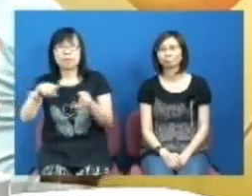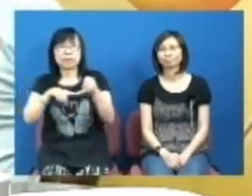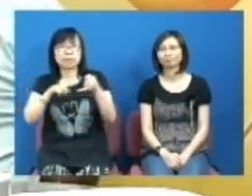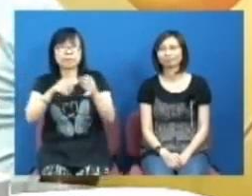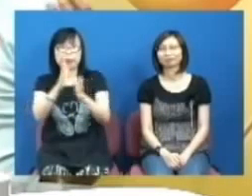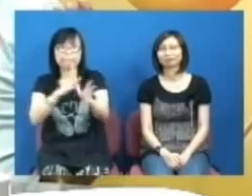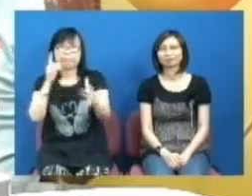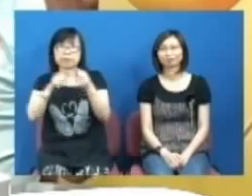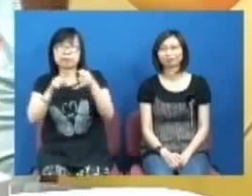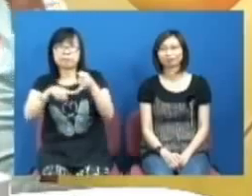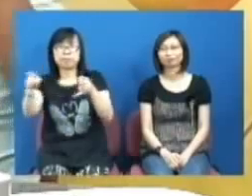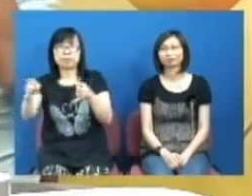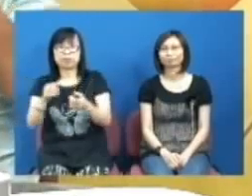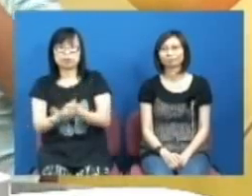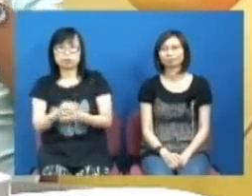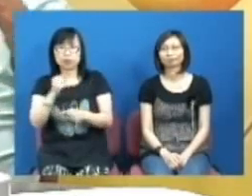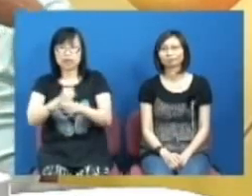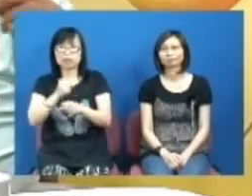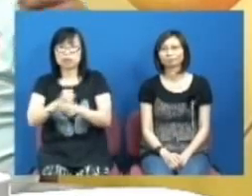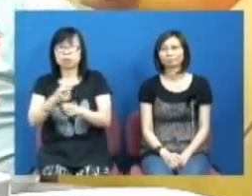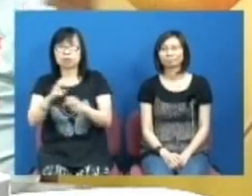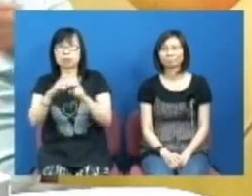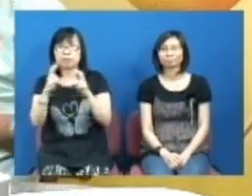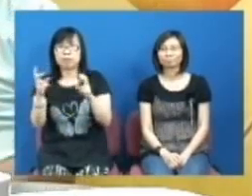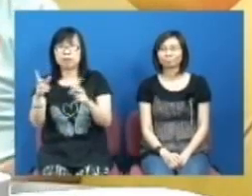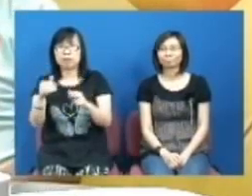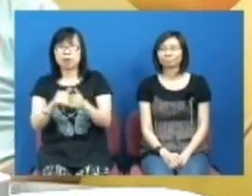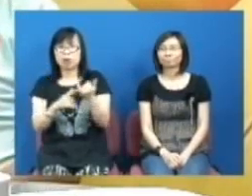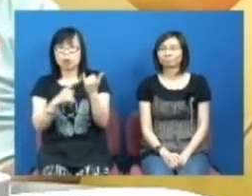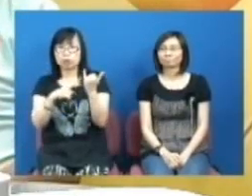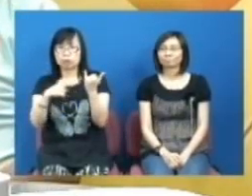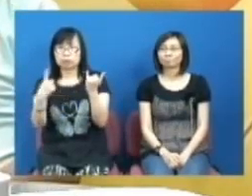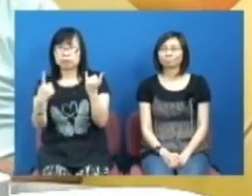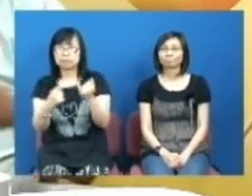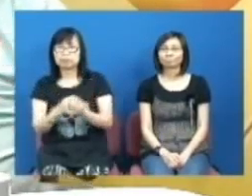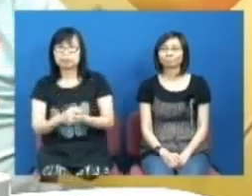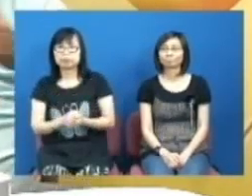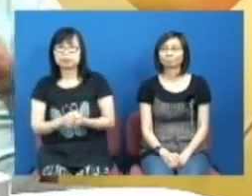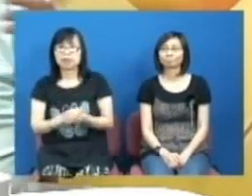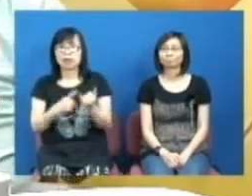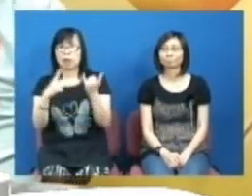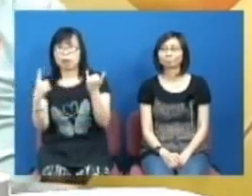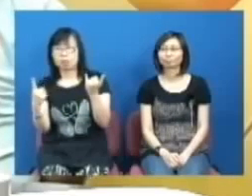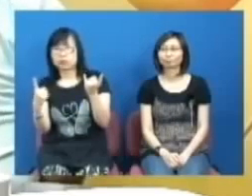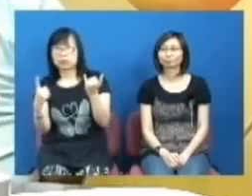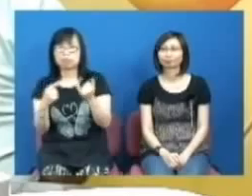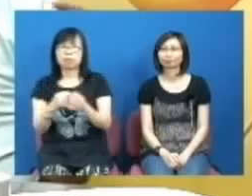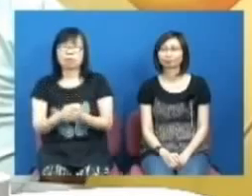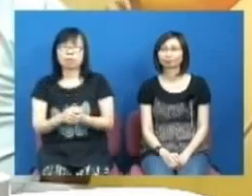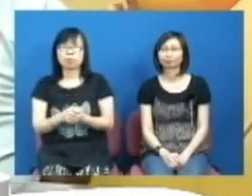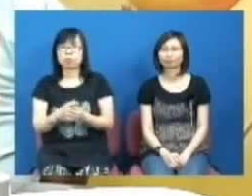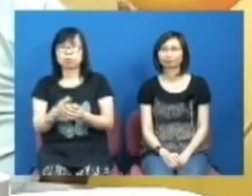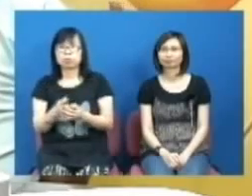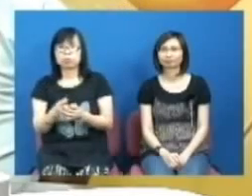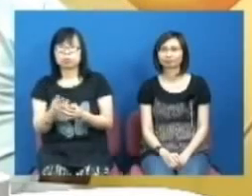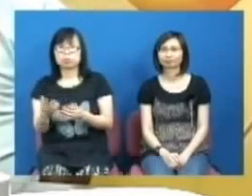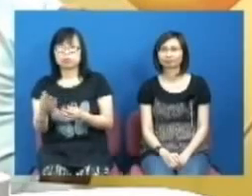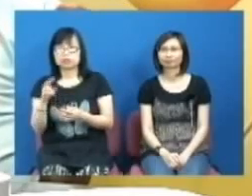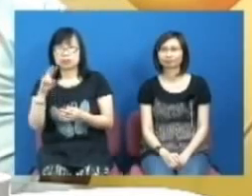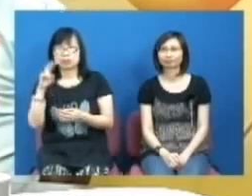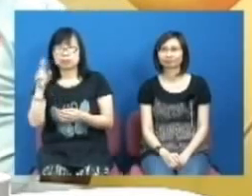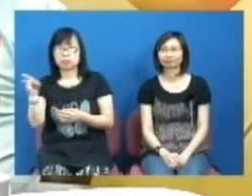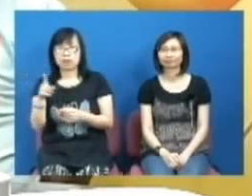好簡單，因為做呢啲咁嘅所謂民調咧，係六同一啊嘛，即係六一至六啊嘛。咁如果你